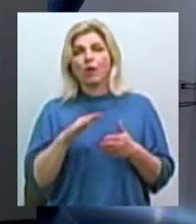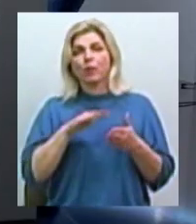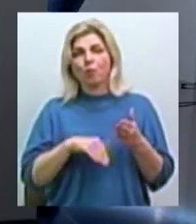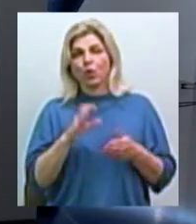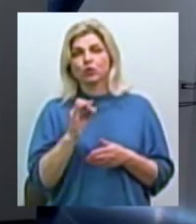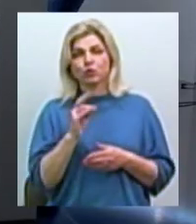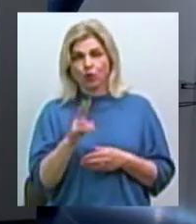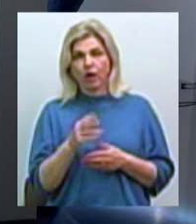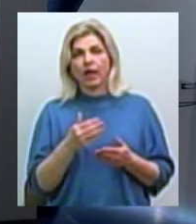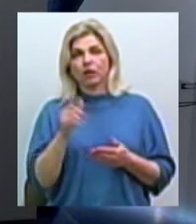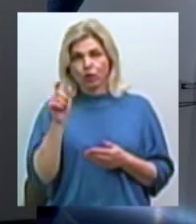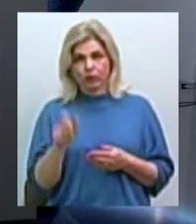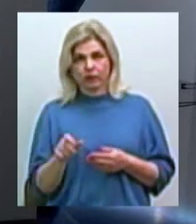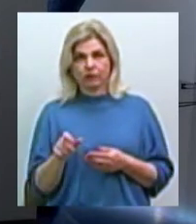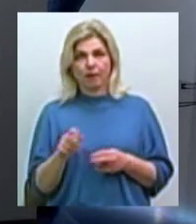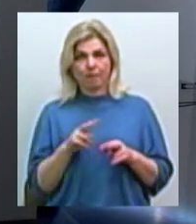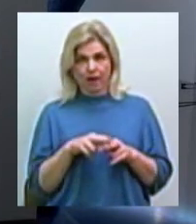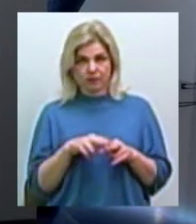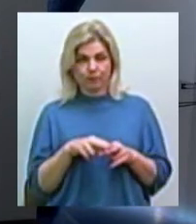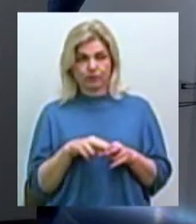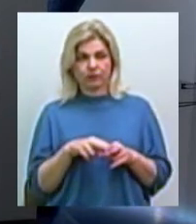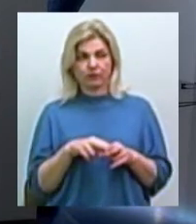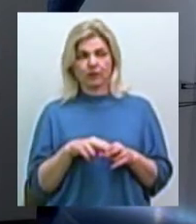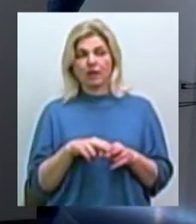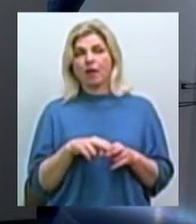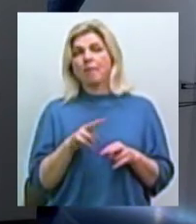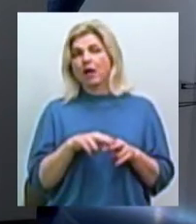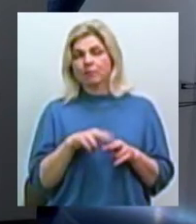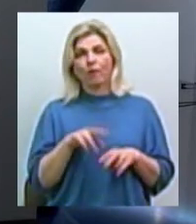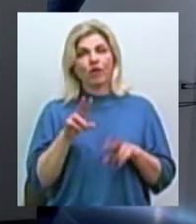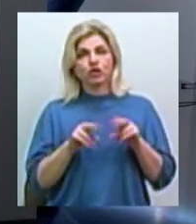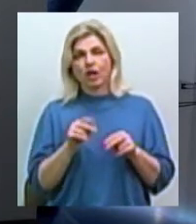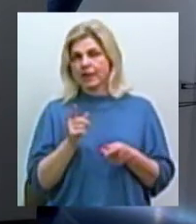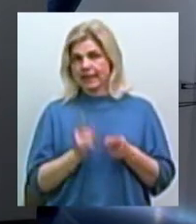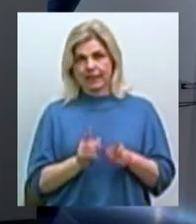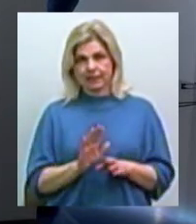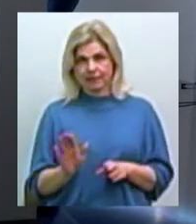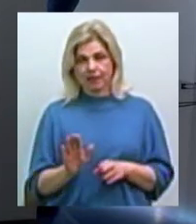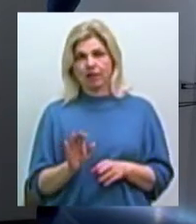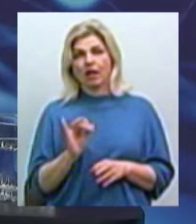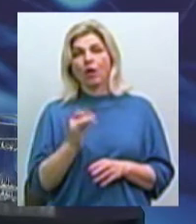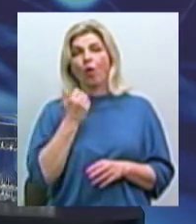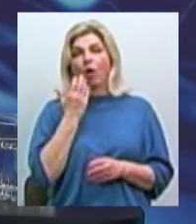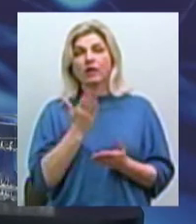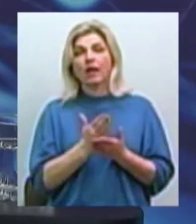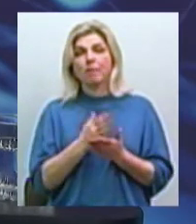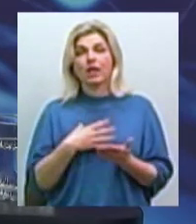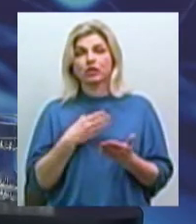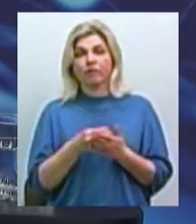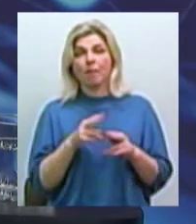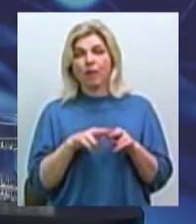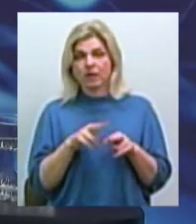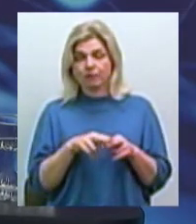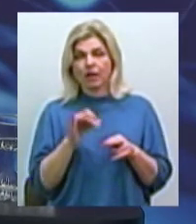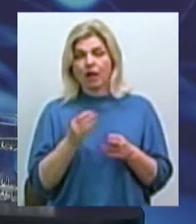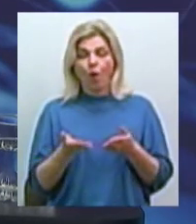фотографія, то її паспорт вважається недійсним. Про це зазначено, ось ми коли маємо свій паспорт, відкриваємо на